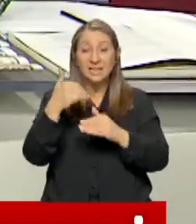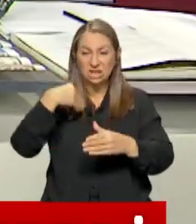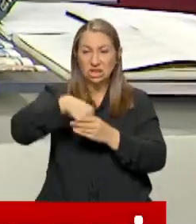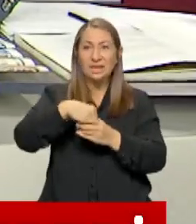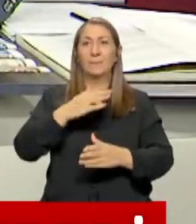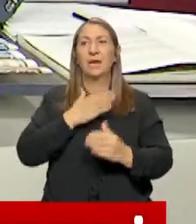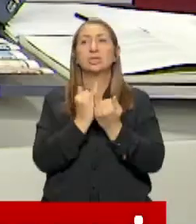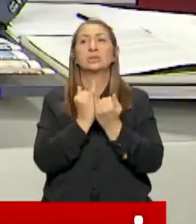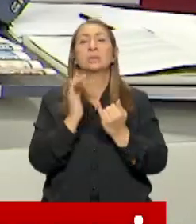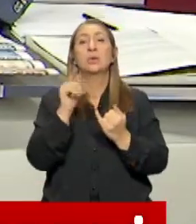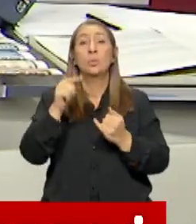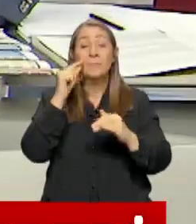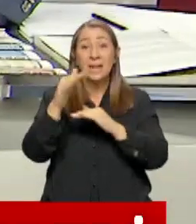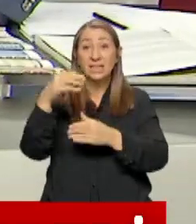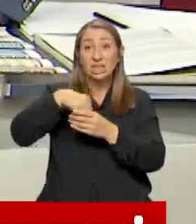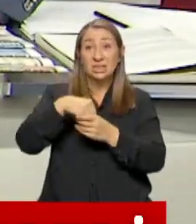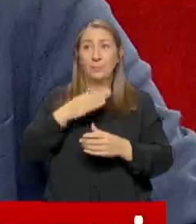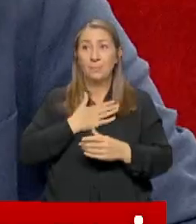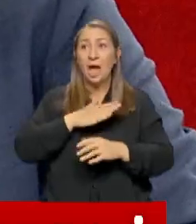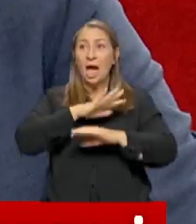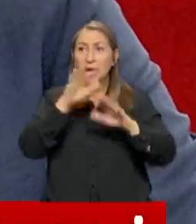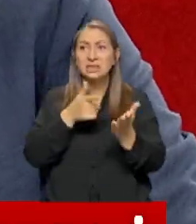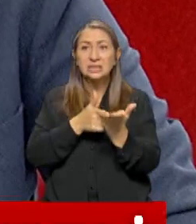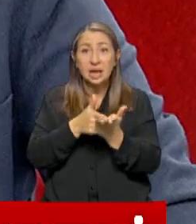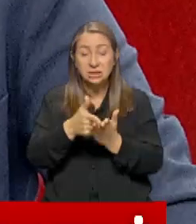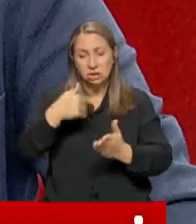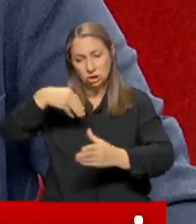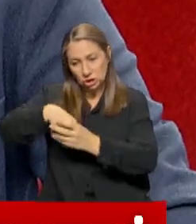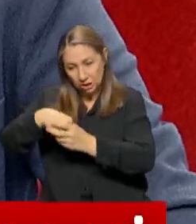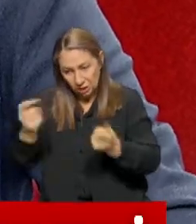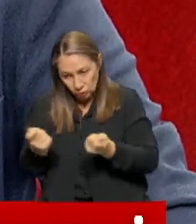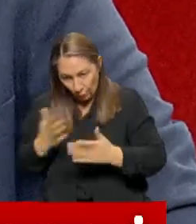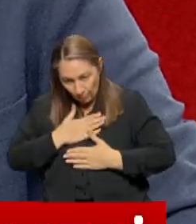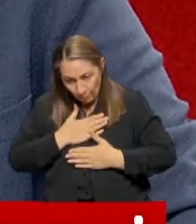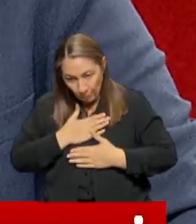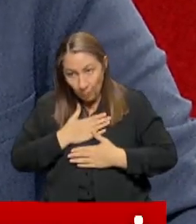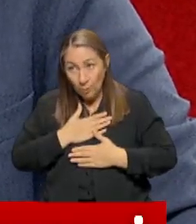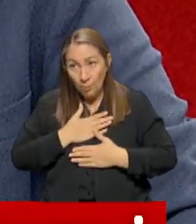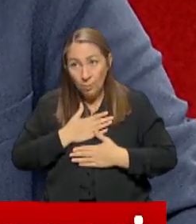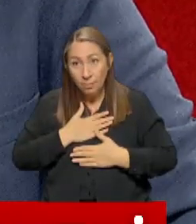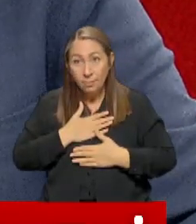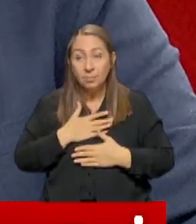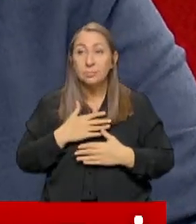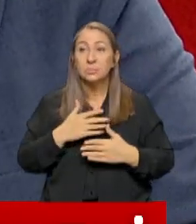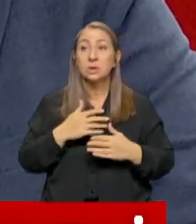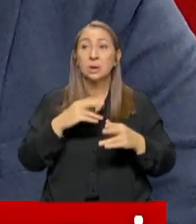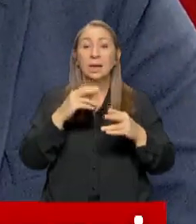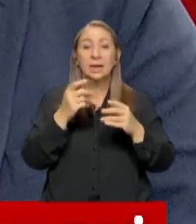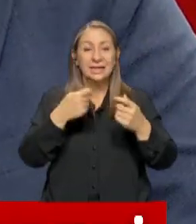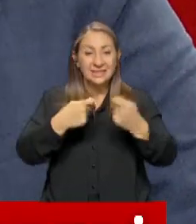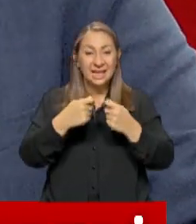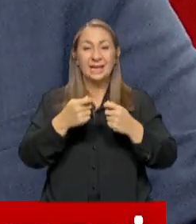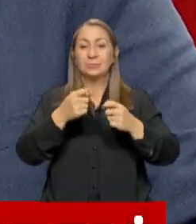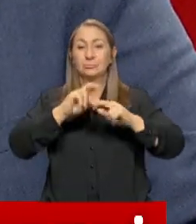bir parçasıyım kardeşim bu milletin parçasıyım Bak her türlü tarlasında da parçasıyım efendim hobisinde